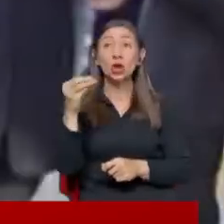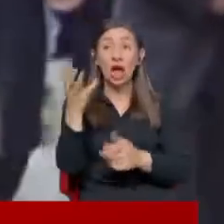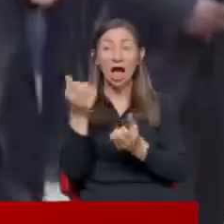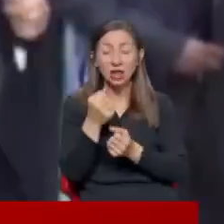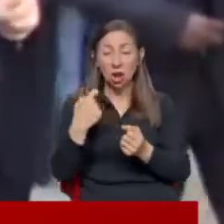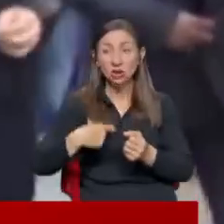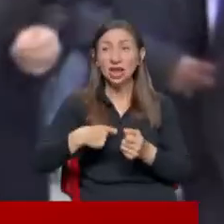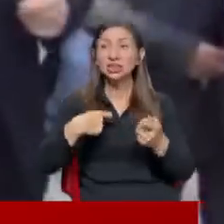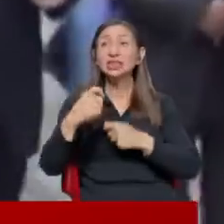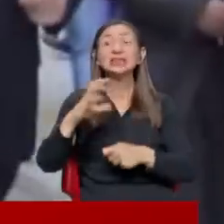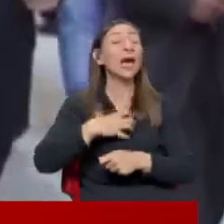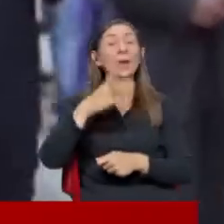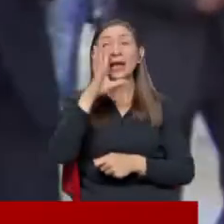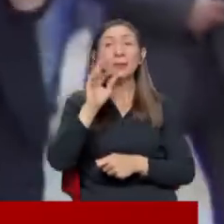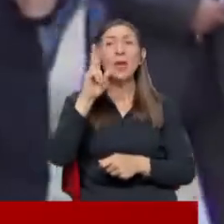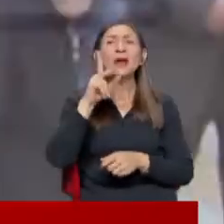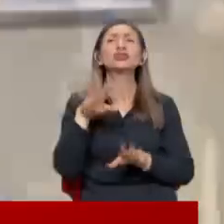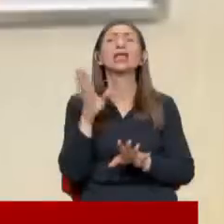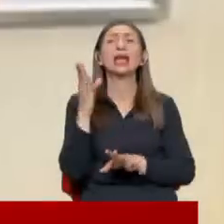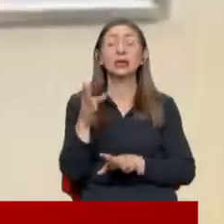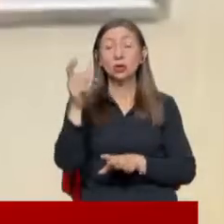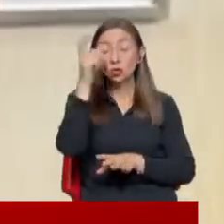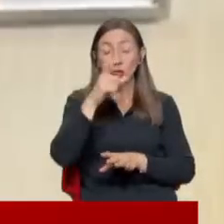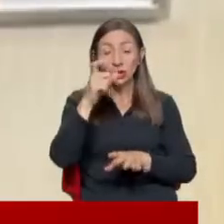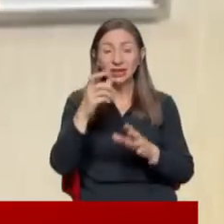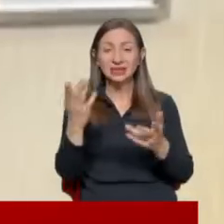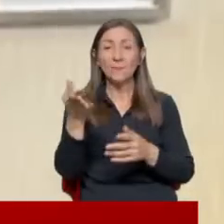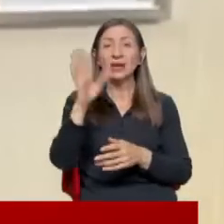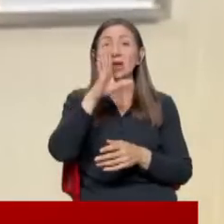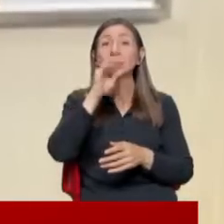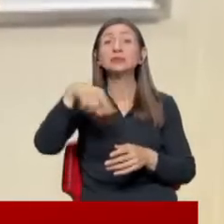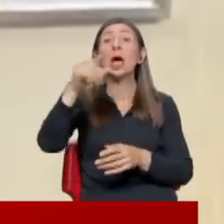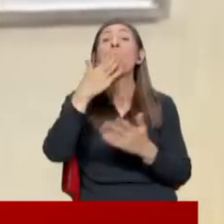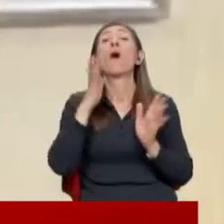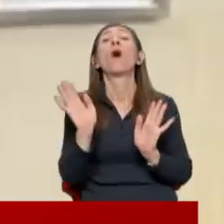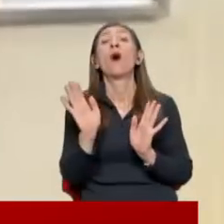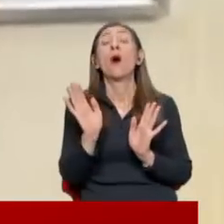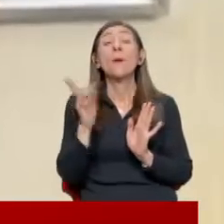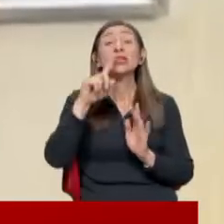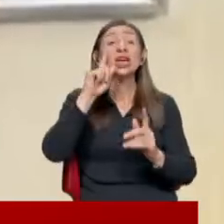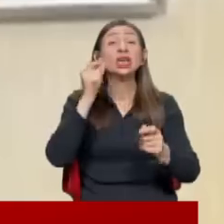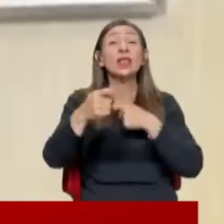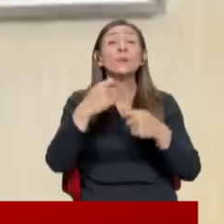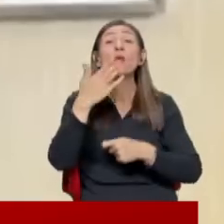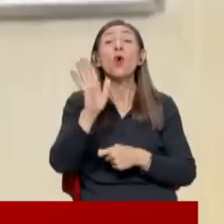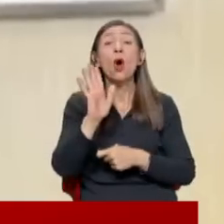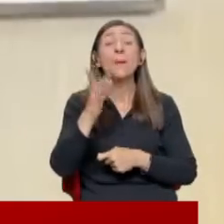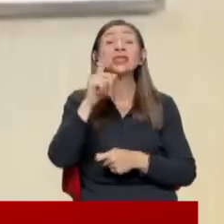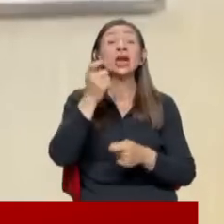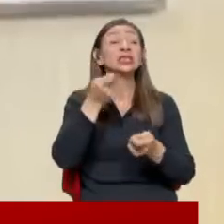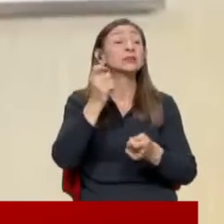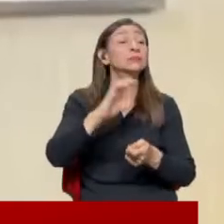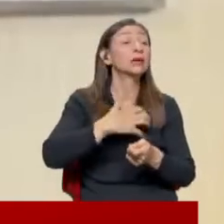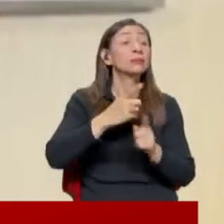alan özel şirketin sahibi ise yabancı değildi. Türkiye'de sanki başka hiç kimse yok, başka iş adamı yok, başka iş insanı